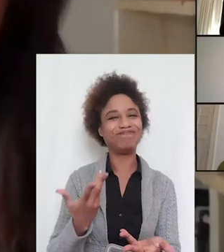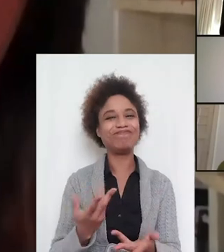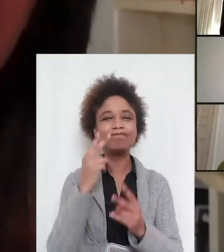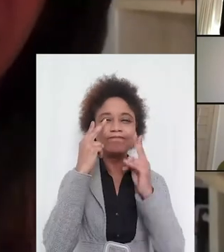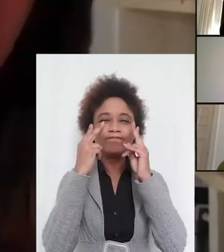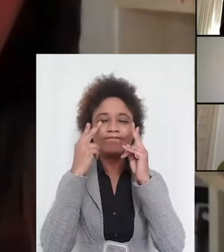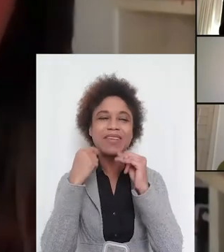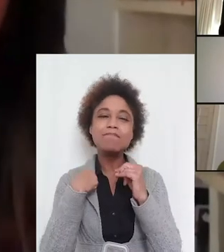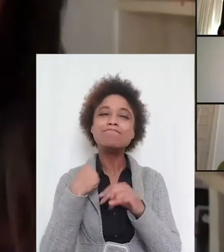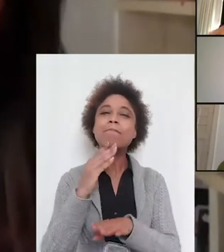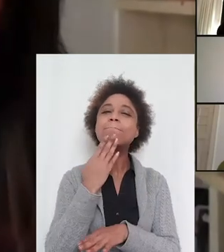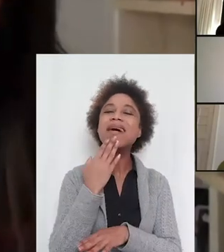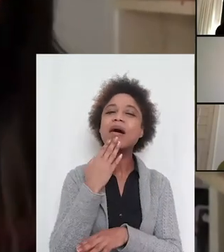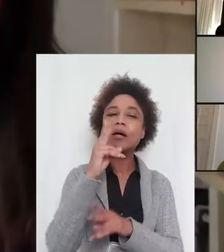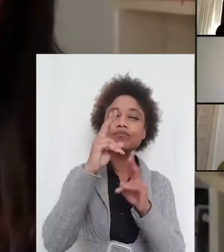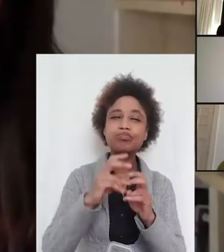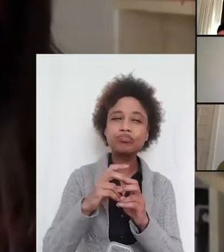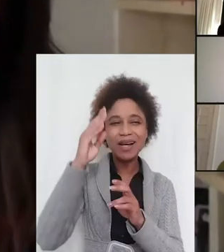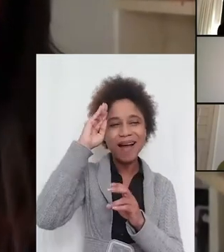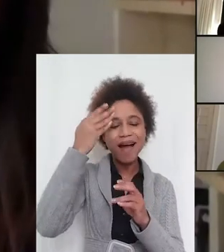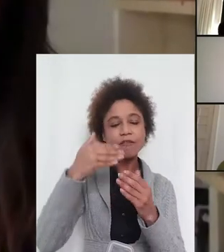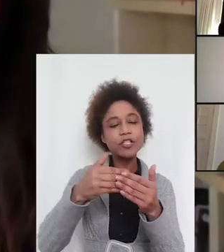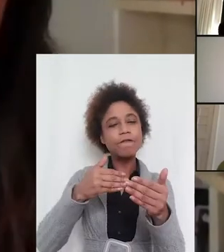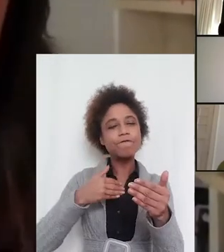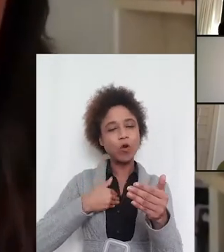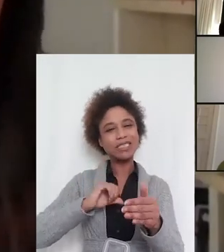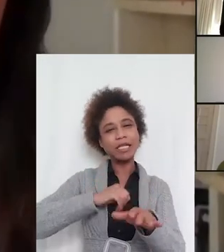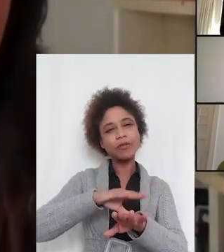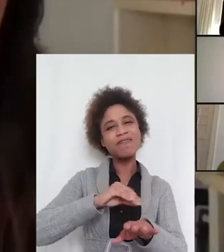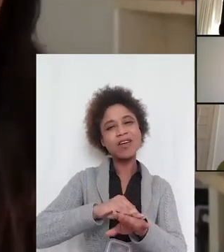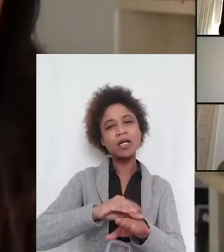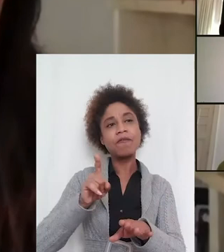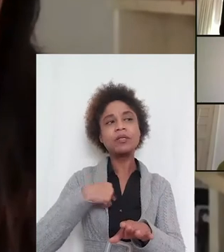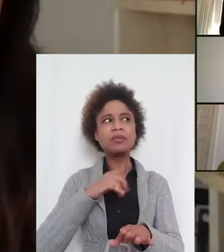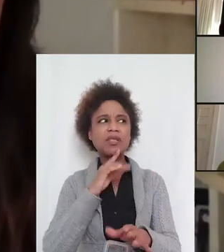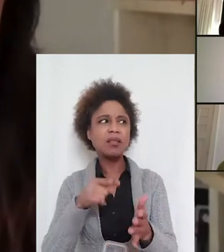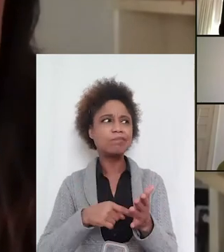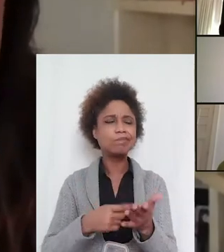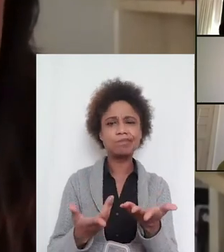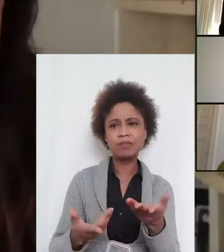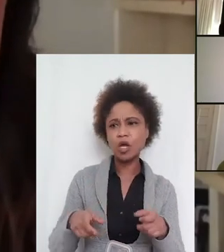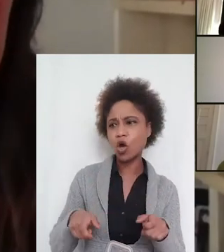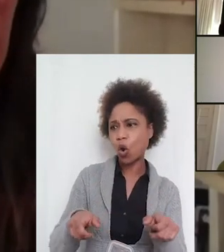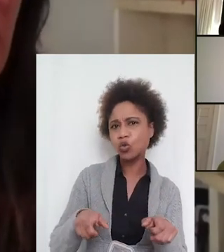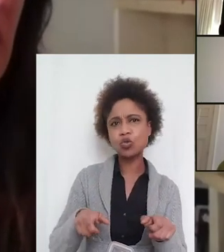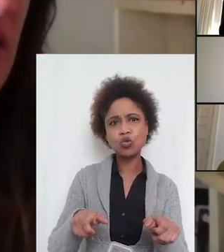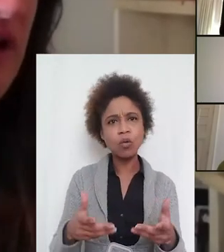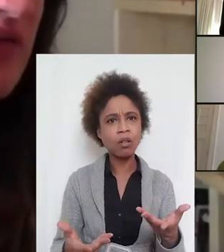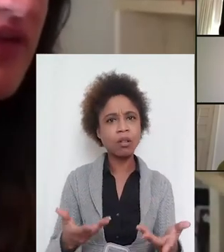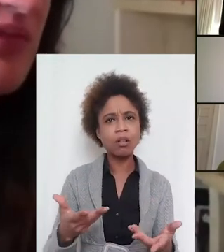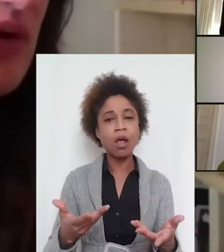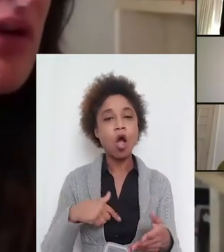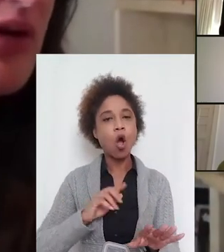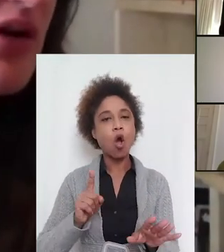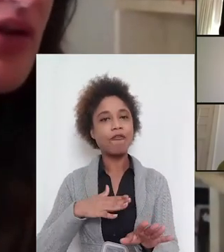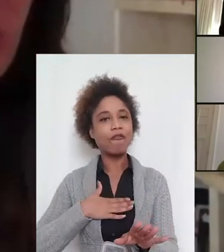checken door de avond van tevoren even een rondje te lopen en zelf te ervaren van, hey, wat nou als ik gebruik maak van bijvoorbeeld een rolstoel? Of ik